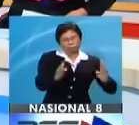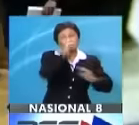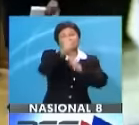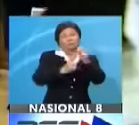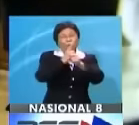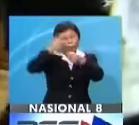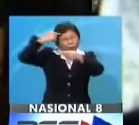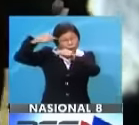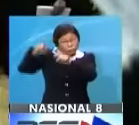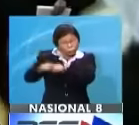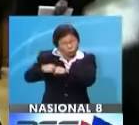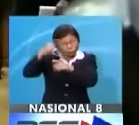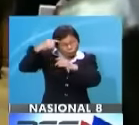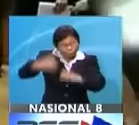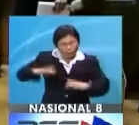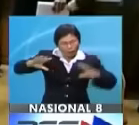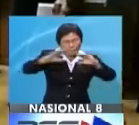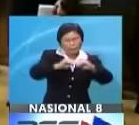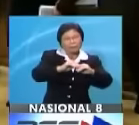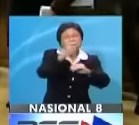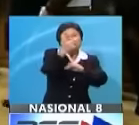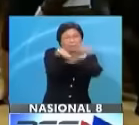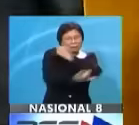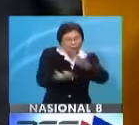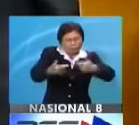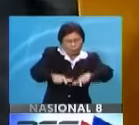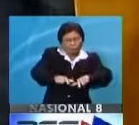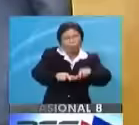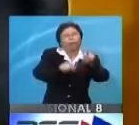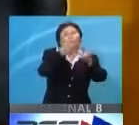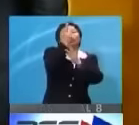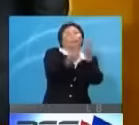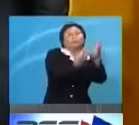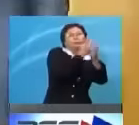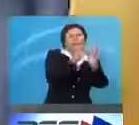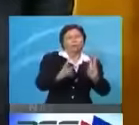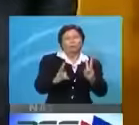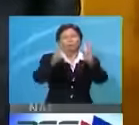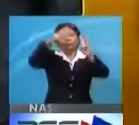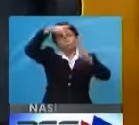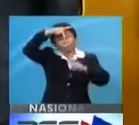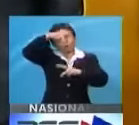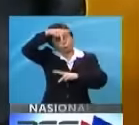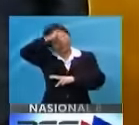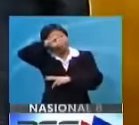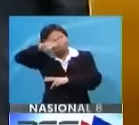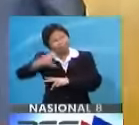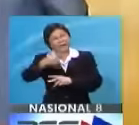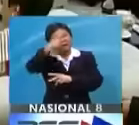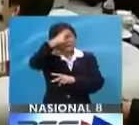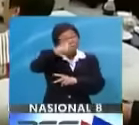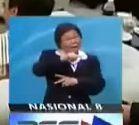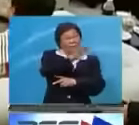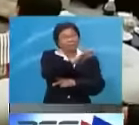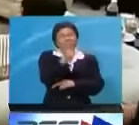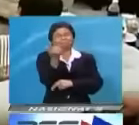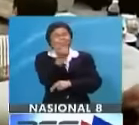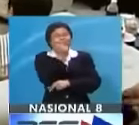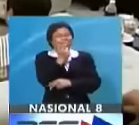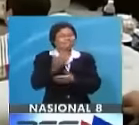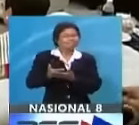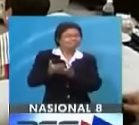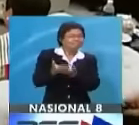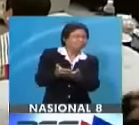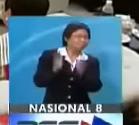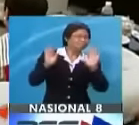Persetujuan mengenainya diputuskan dalam mesyuarat 3 negara yang berlangsung kira-kira 2 jam di Wisma Putra Putrajaya. Thailand bagaimanapun menolak cadangan